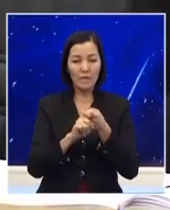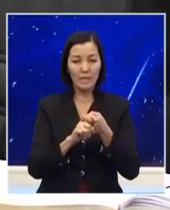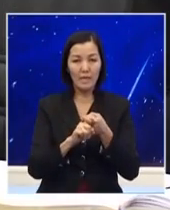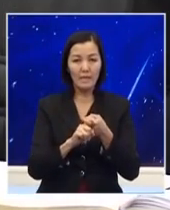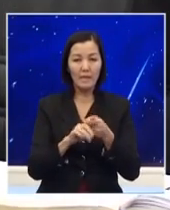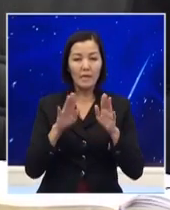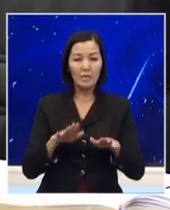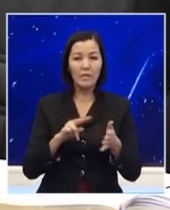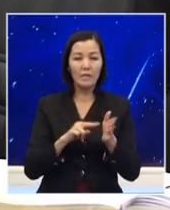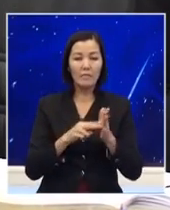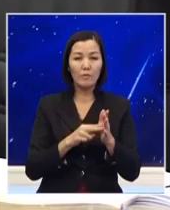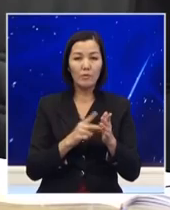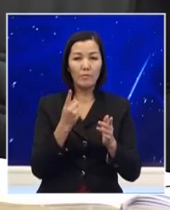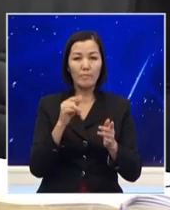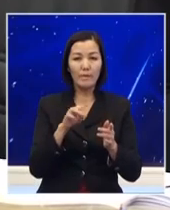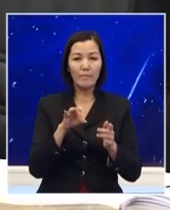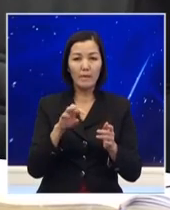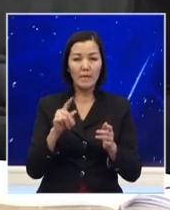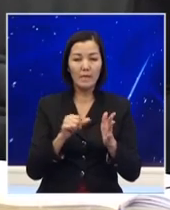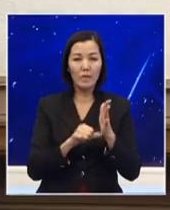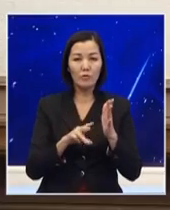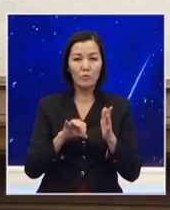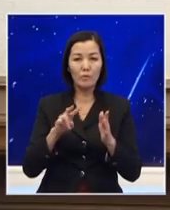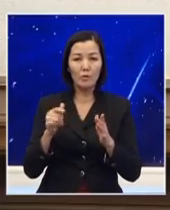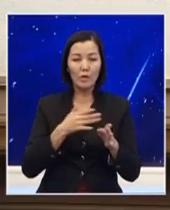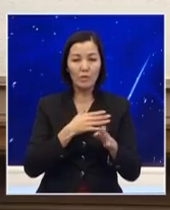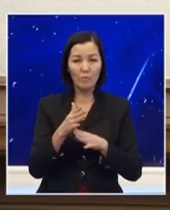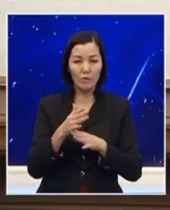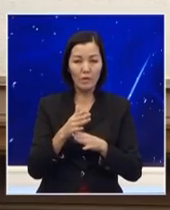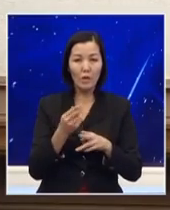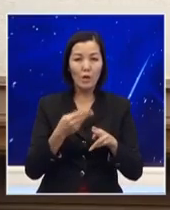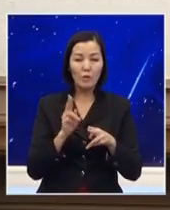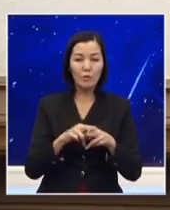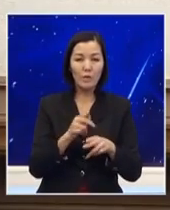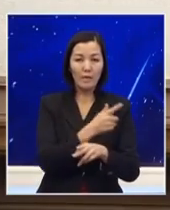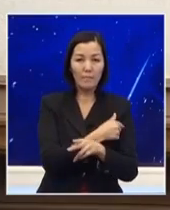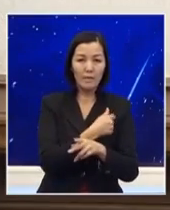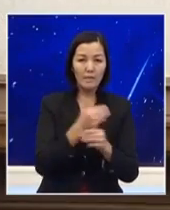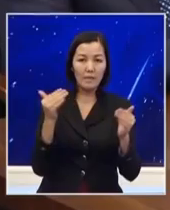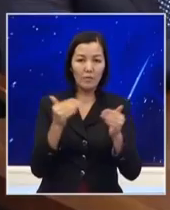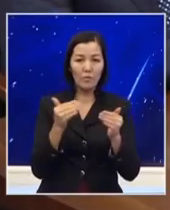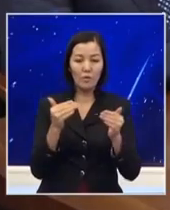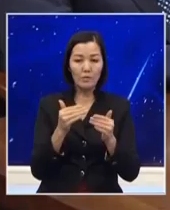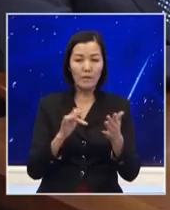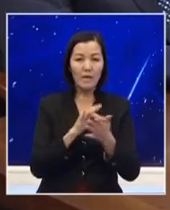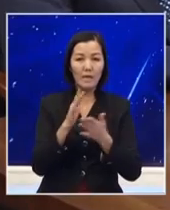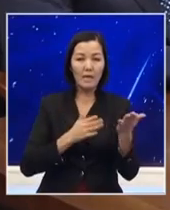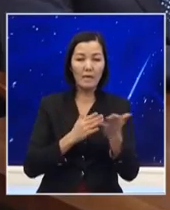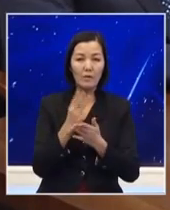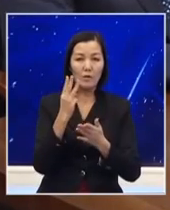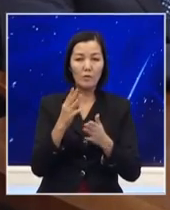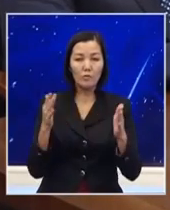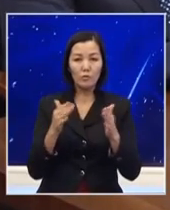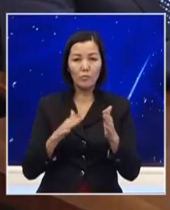Бұған жергілікті бюджеттен 1 миллиард 600 миллион қаржы бөлінеді. Сондай-ақ медициналық колледж бен қалаға кіреберіс 3-ші